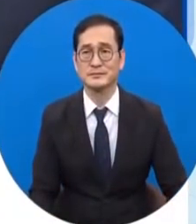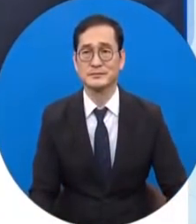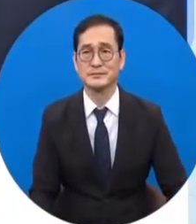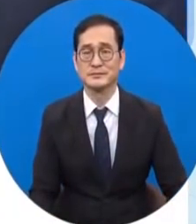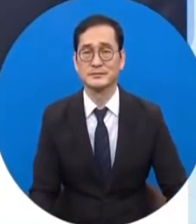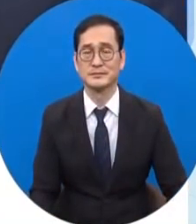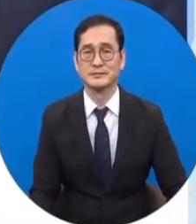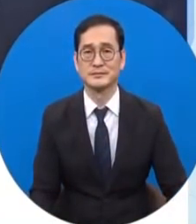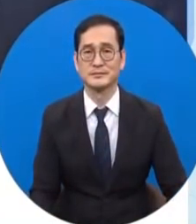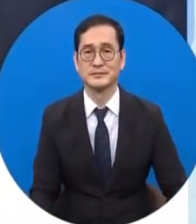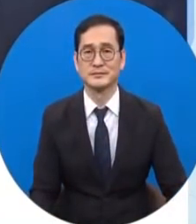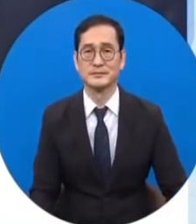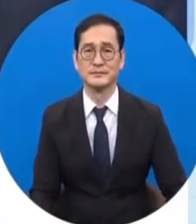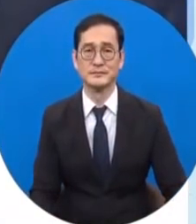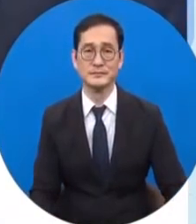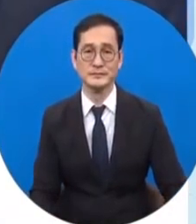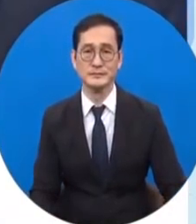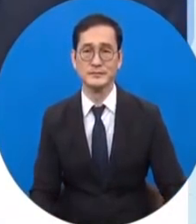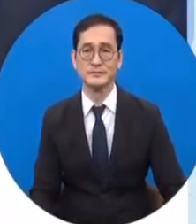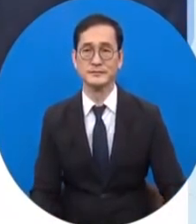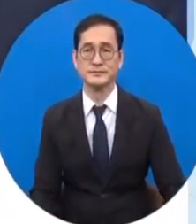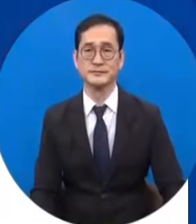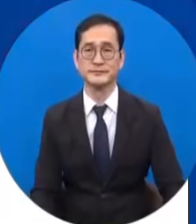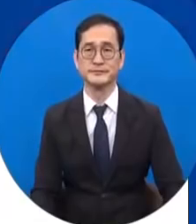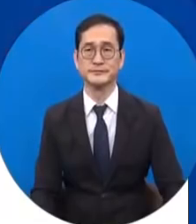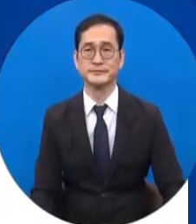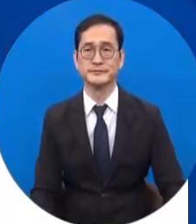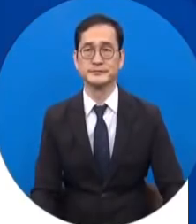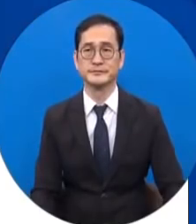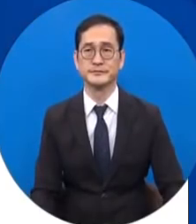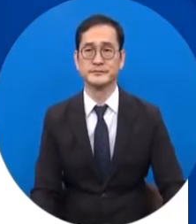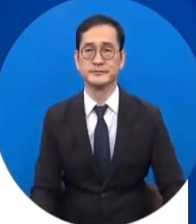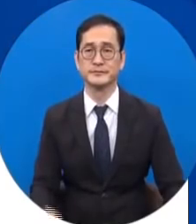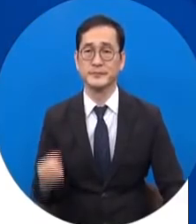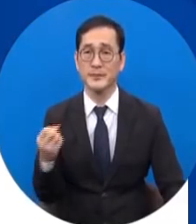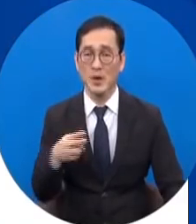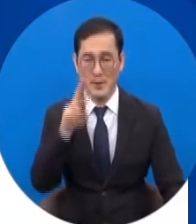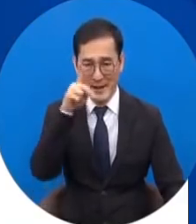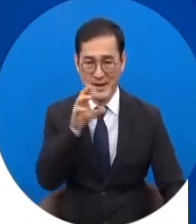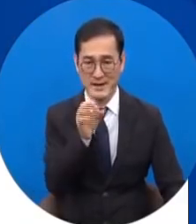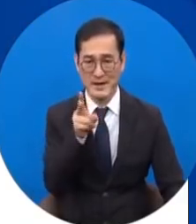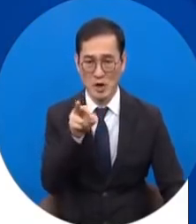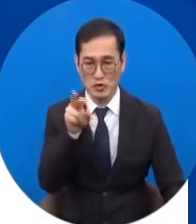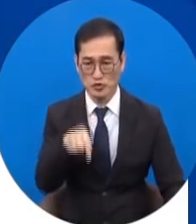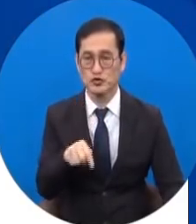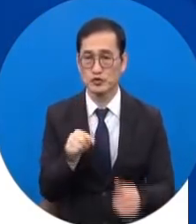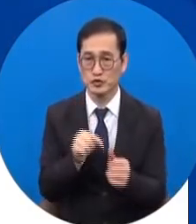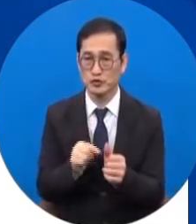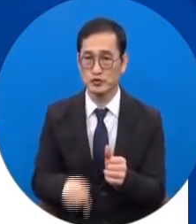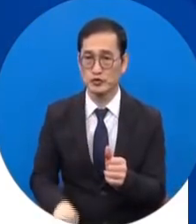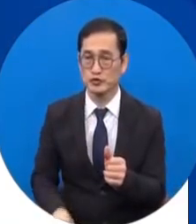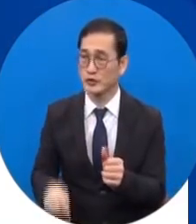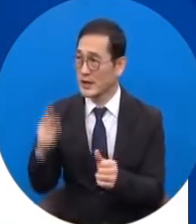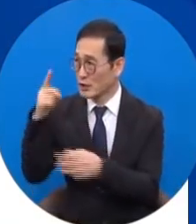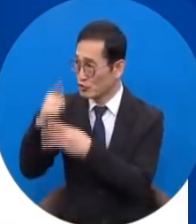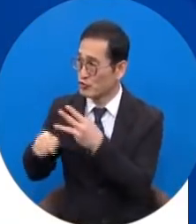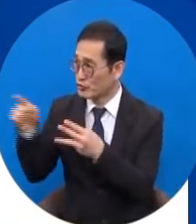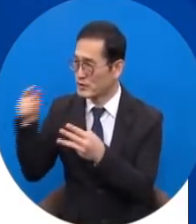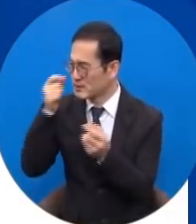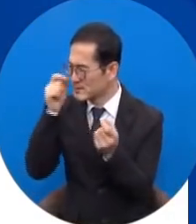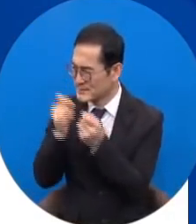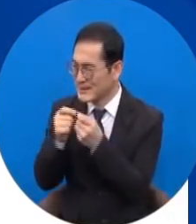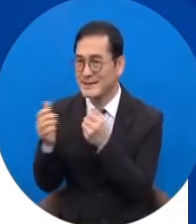이제 뭐 소위 아 그 박영수 변호사와 윤석렬 검사 가 친하니까 사건이 뭐가 됐을 것이다 이건